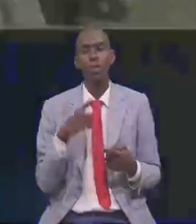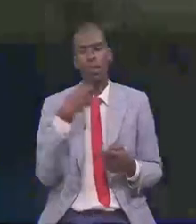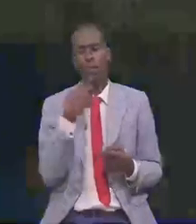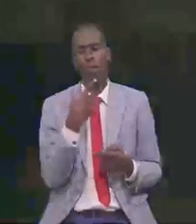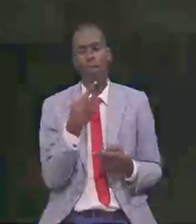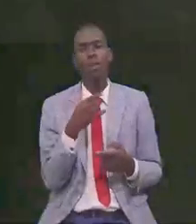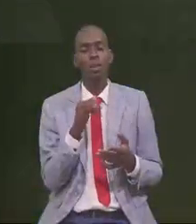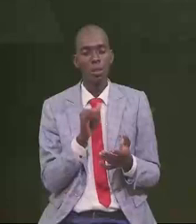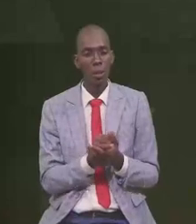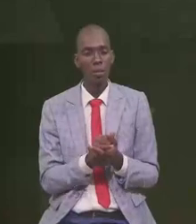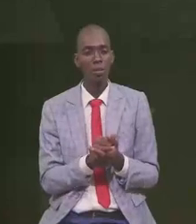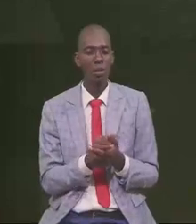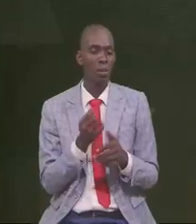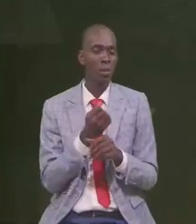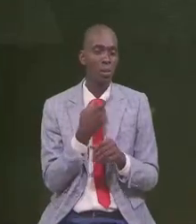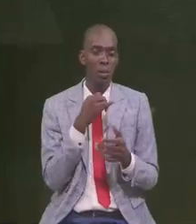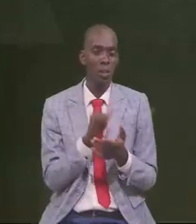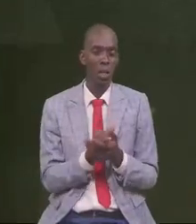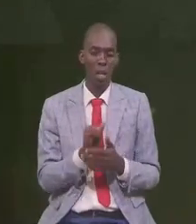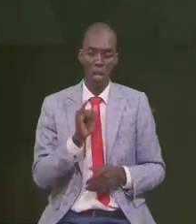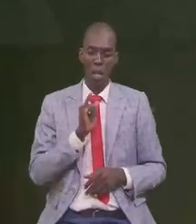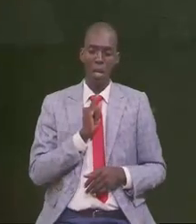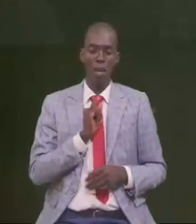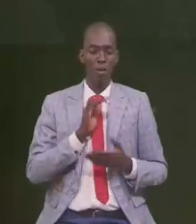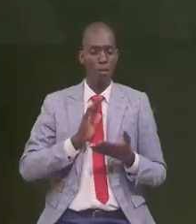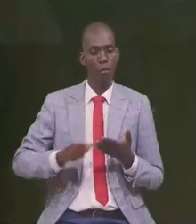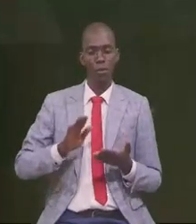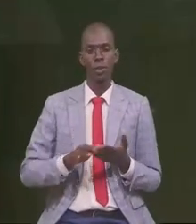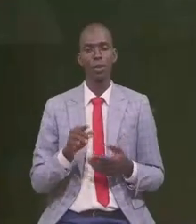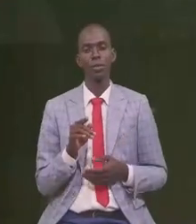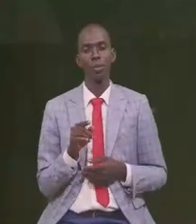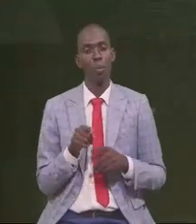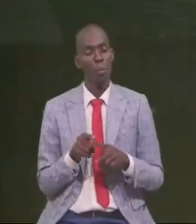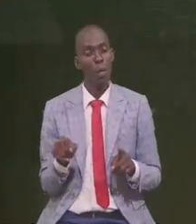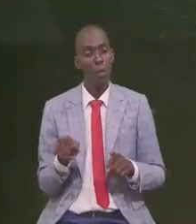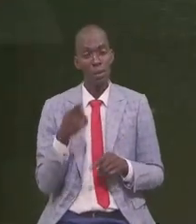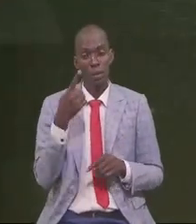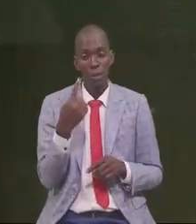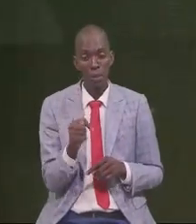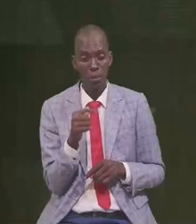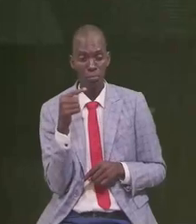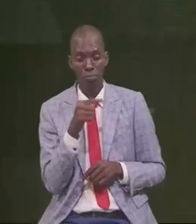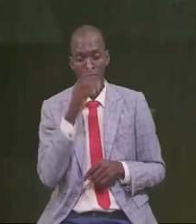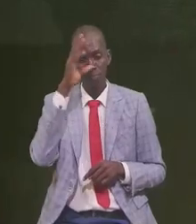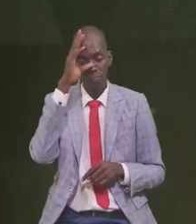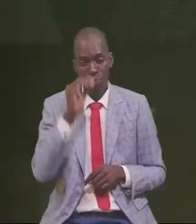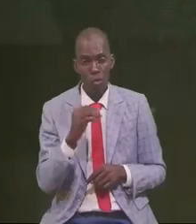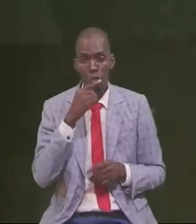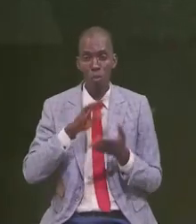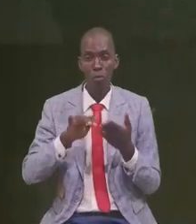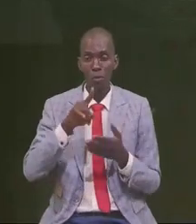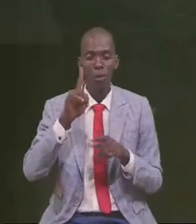cette action isolée. Je te pardonne, mais l'homme ne peut pas te donner le